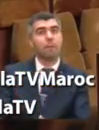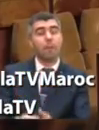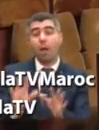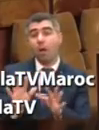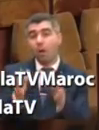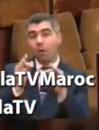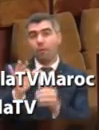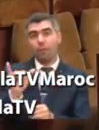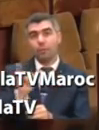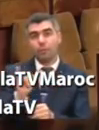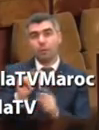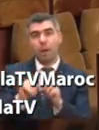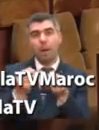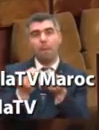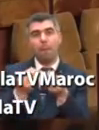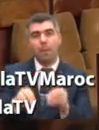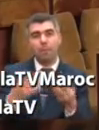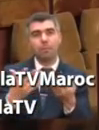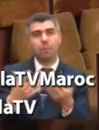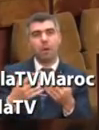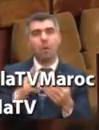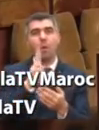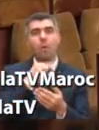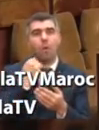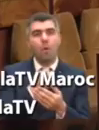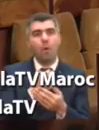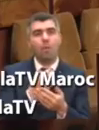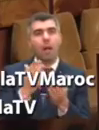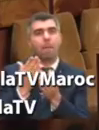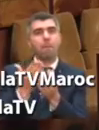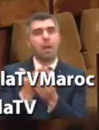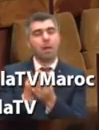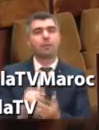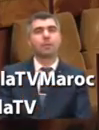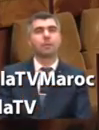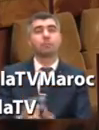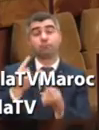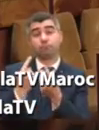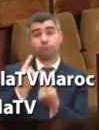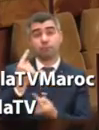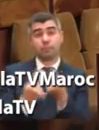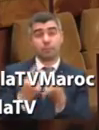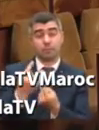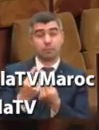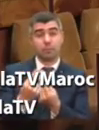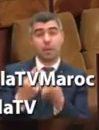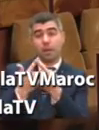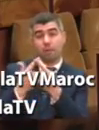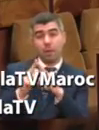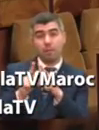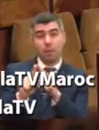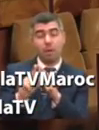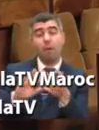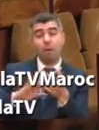فانما تدل على الفشل ديال الحكومه في تدبير هذا الملف. ملف اللي كيتعلق باختيار حكومي، كيتعلق بخيار